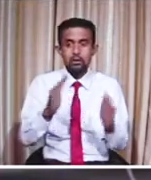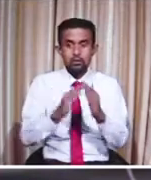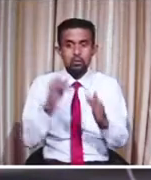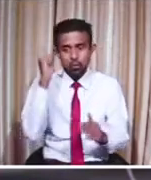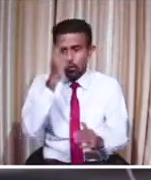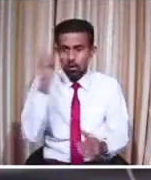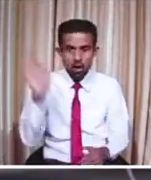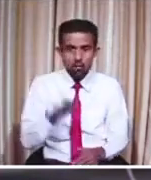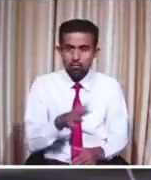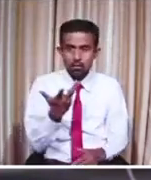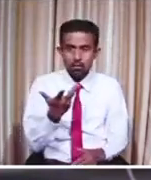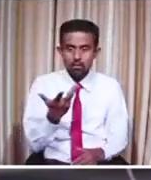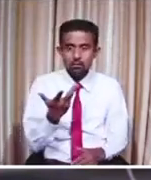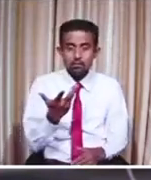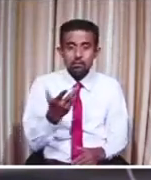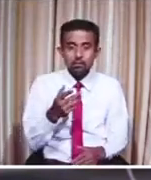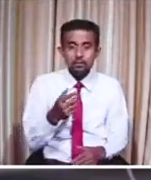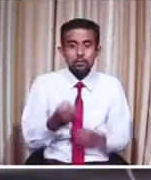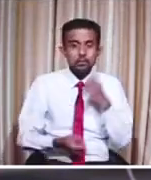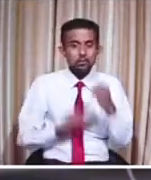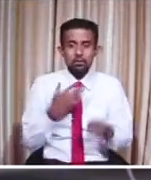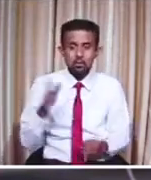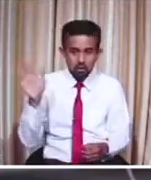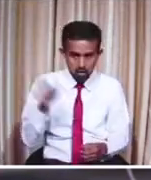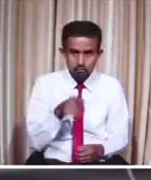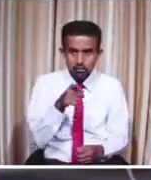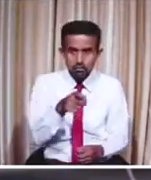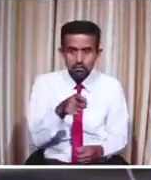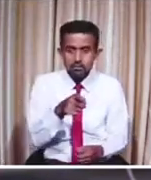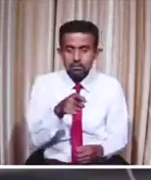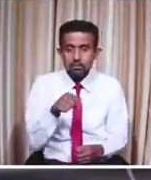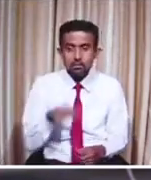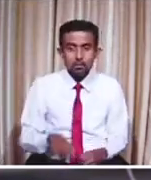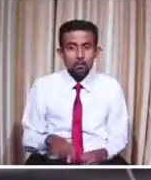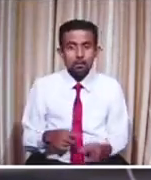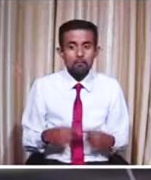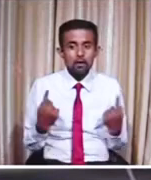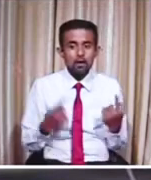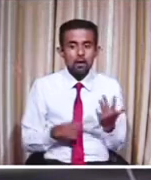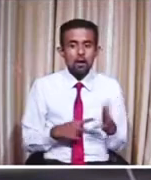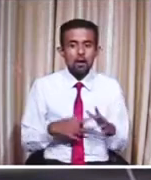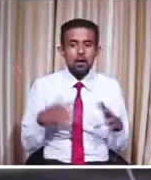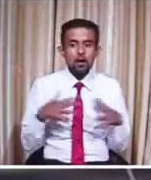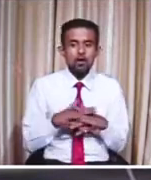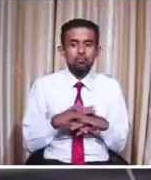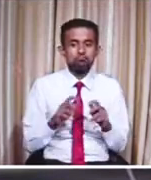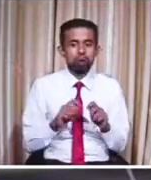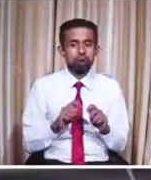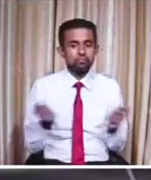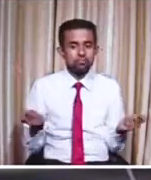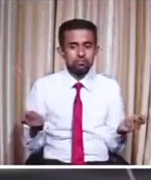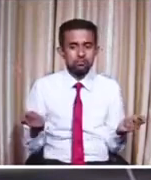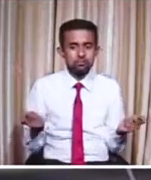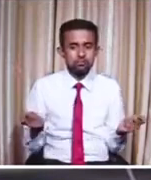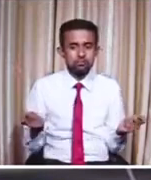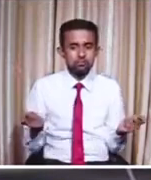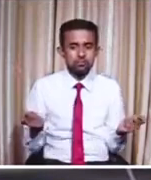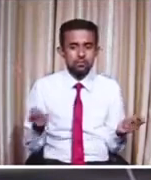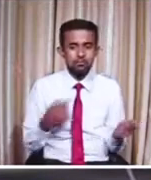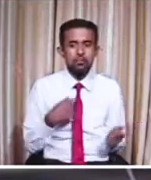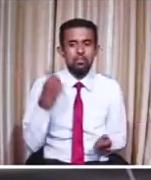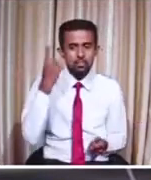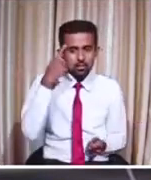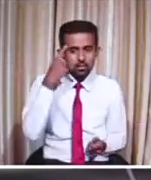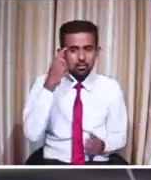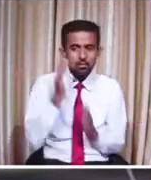හොයාගෙන කවුරුත් ආවද ඒකෙන්තිය පිට කරන්න? මෙතන උනේ නීති ආධිපත්‍ය බිඳ වැටුණා. මම දන්න